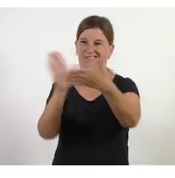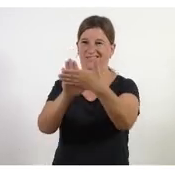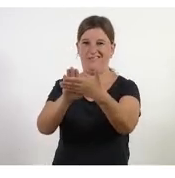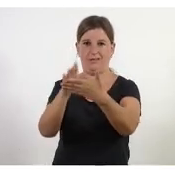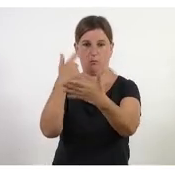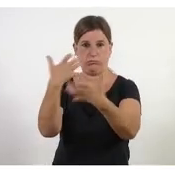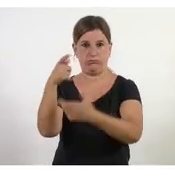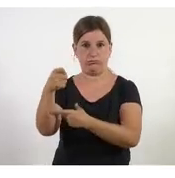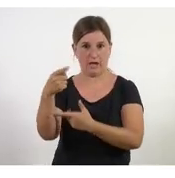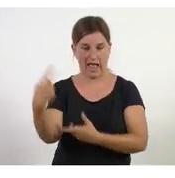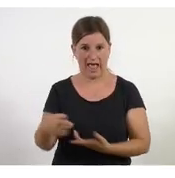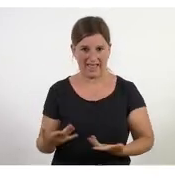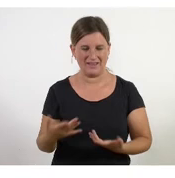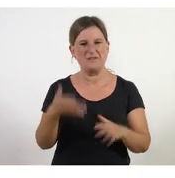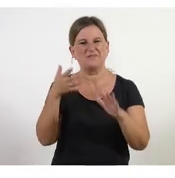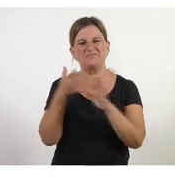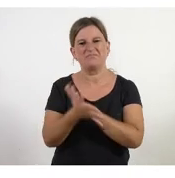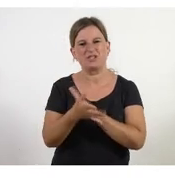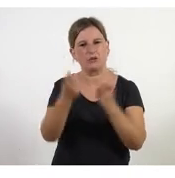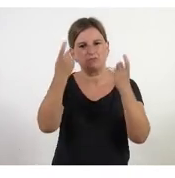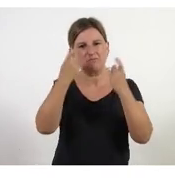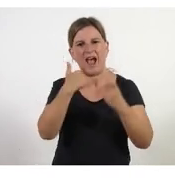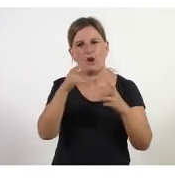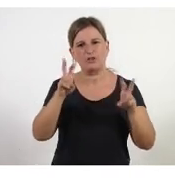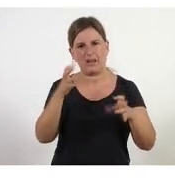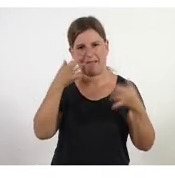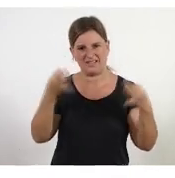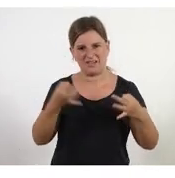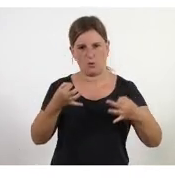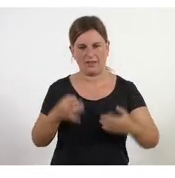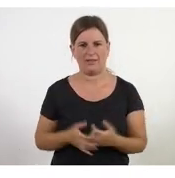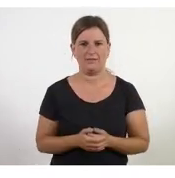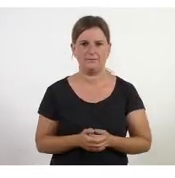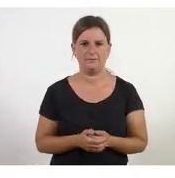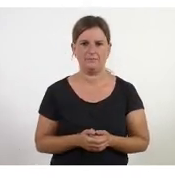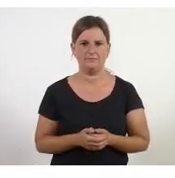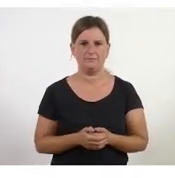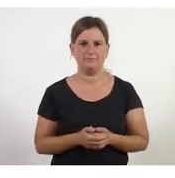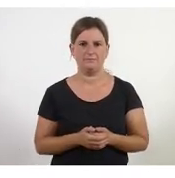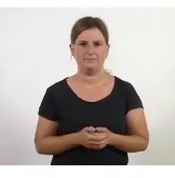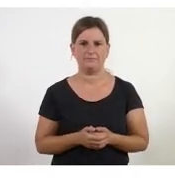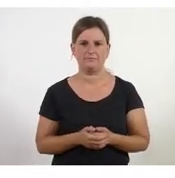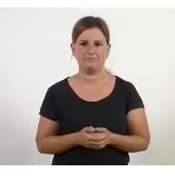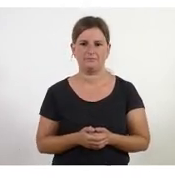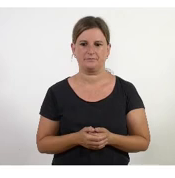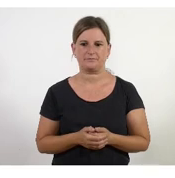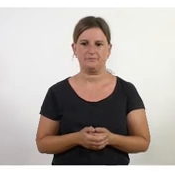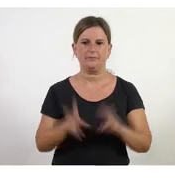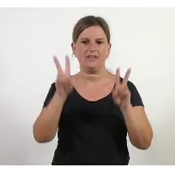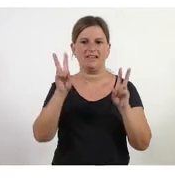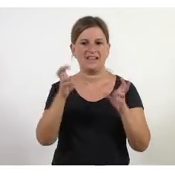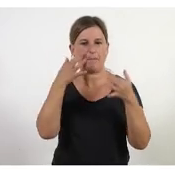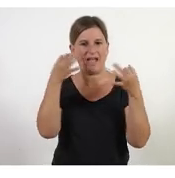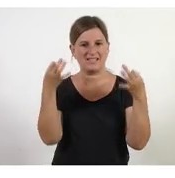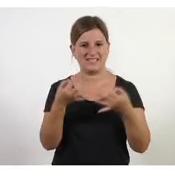pots donar algunes indicacions sobre la seguretat? Sí, sí. No, com tu dius, en tema de seguretat,